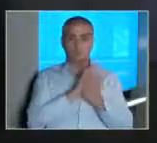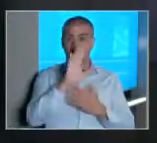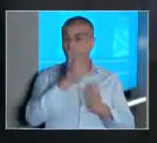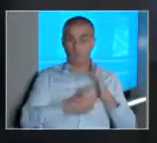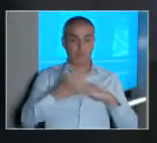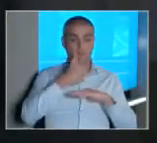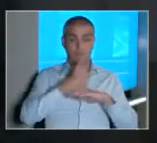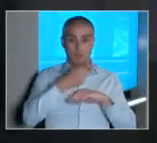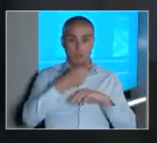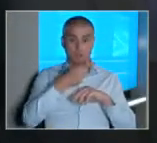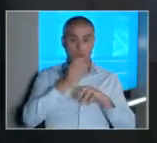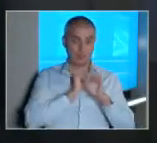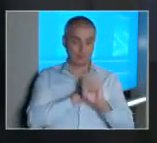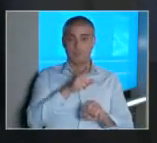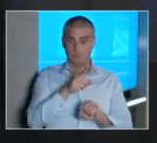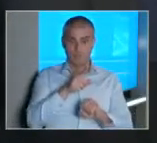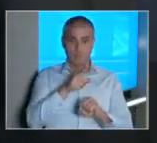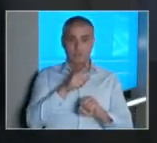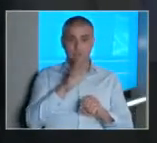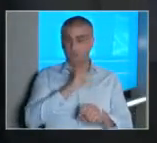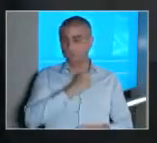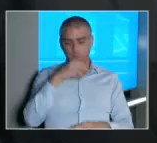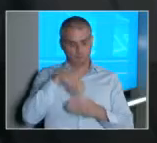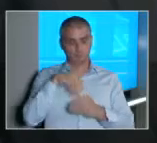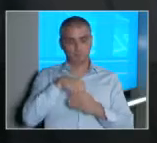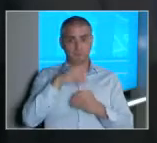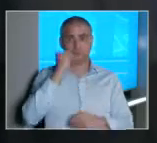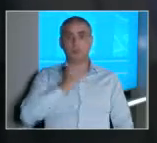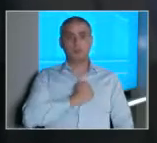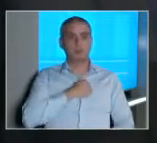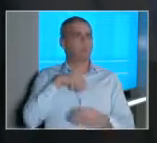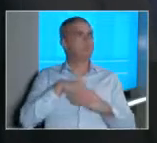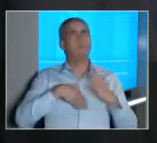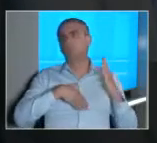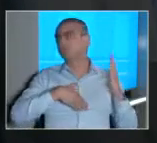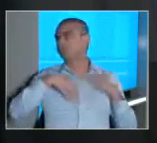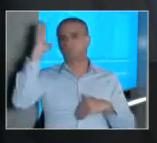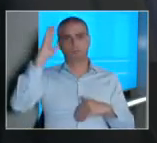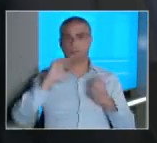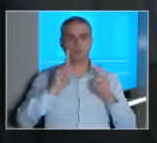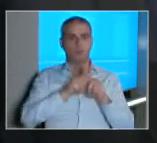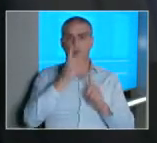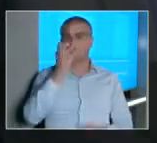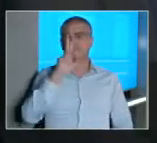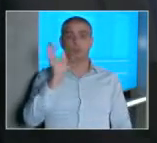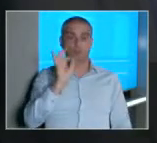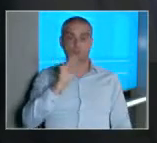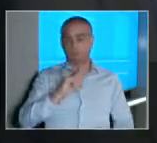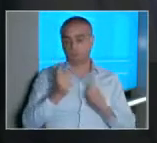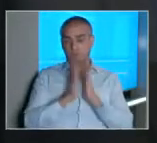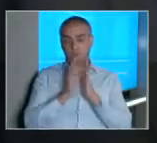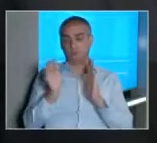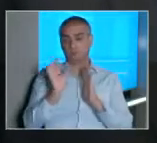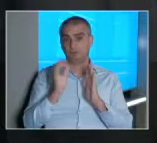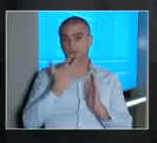עומדת בראש, התמיכה בה מצד הבוחרים מהציונות הדתית היא תמיכה גורפת מאוד, משהו כמו 43%, לעומת